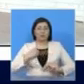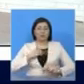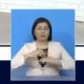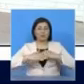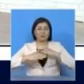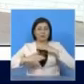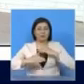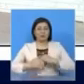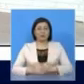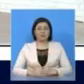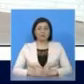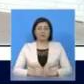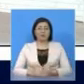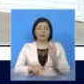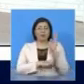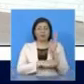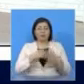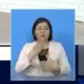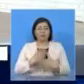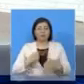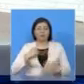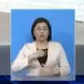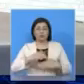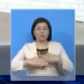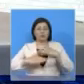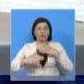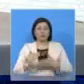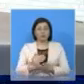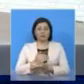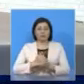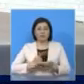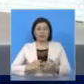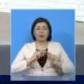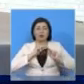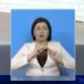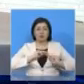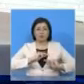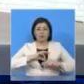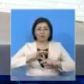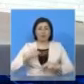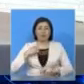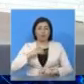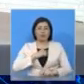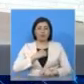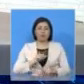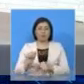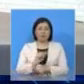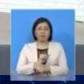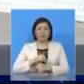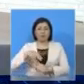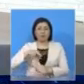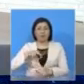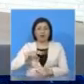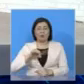территориясын жаңағыдай талдарды кесу, өзінің территориясын тазалау, қыстан кейінгі жұмыстар атқарды ма, ол өзінің көлігімен полигонға шығарып тастау